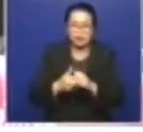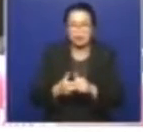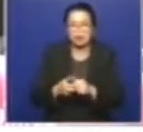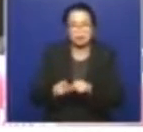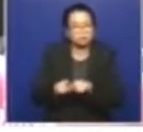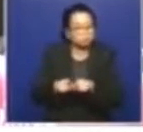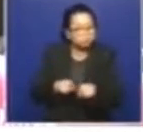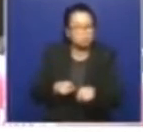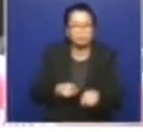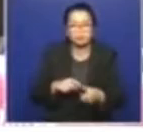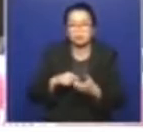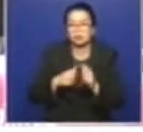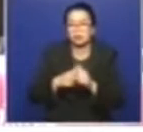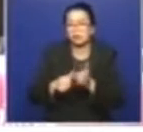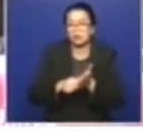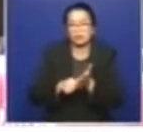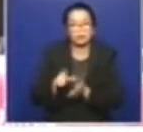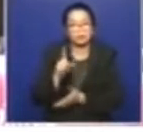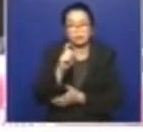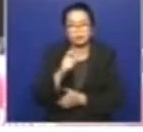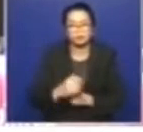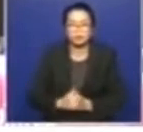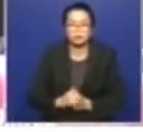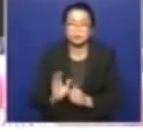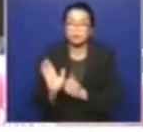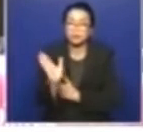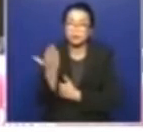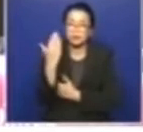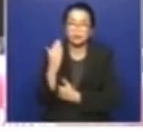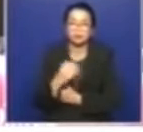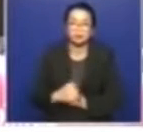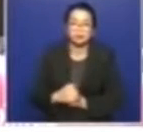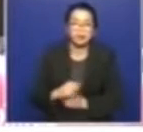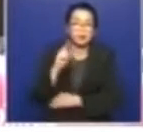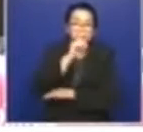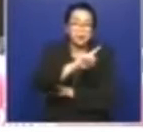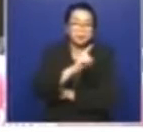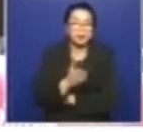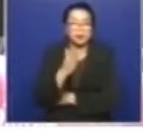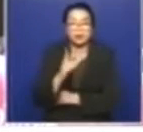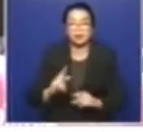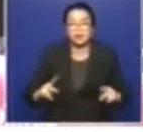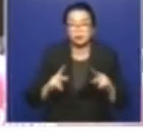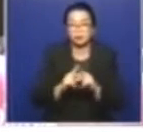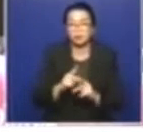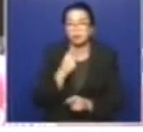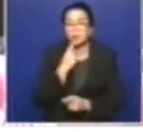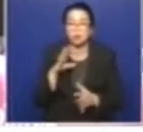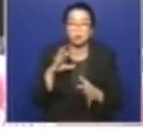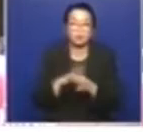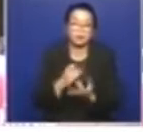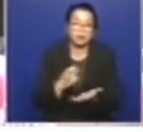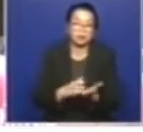าท่านที่แรงงานพูดเมื่อเช้านี่ว่าบ่ายนี้ถ้าประกันสังคม